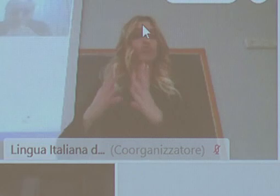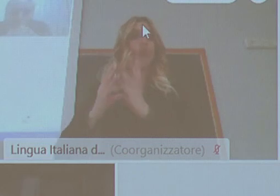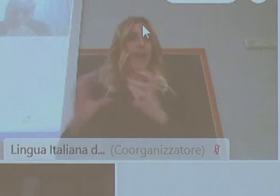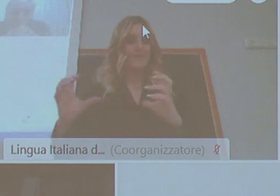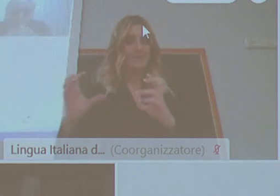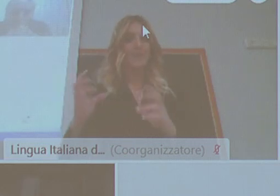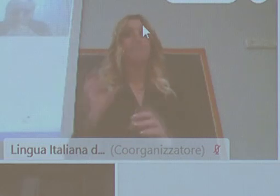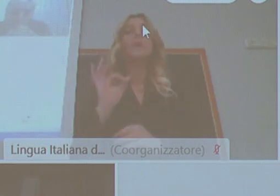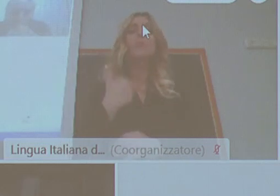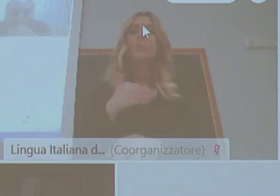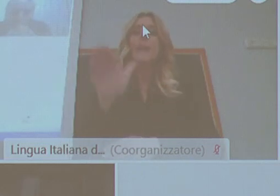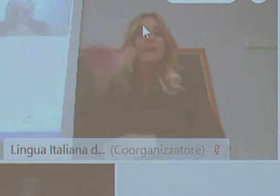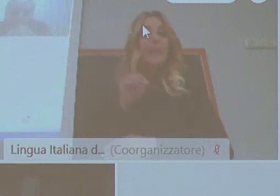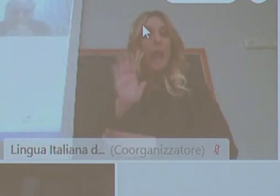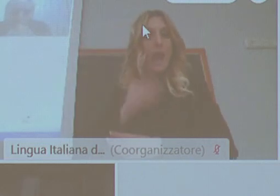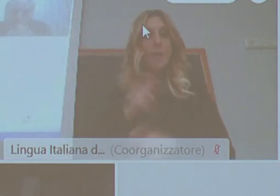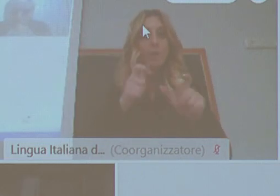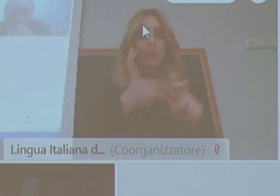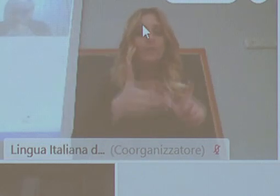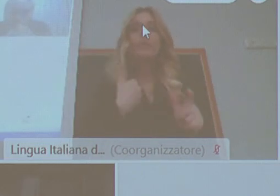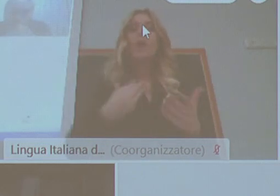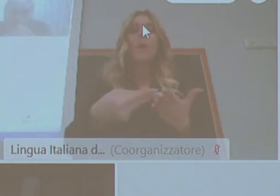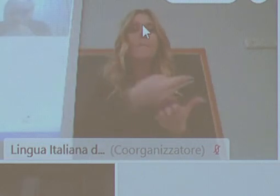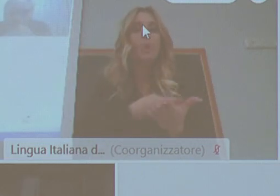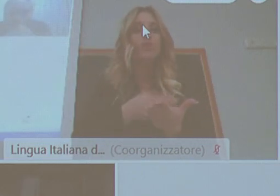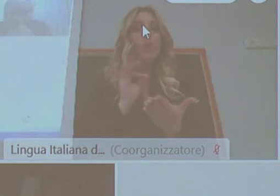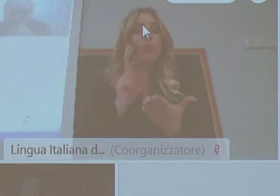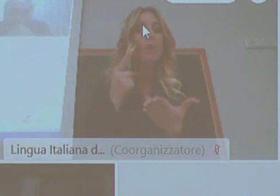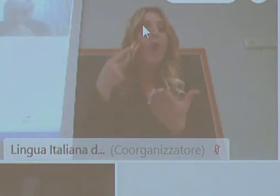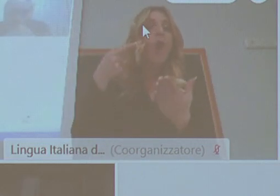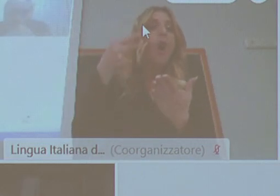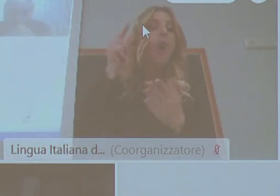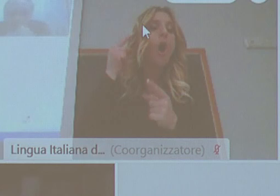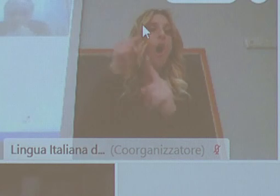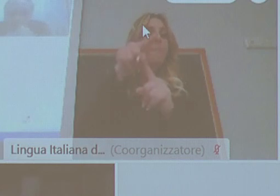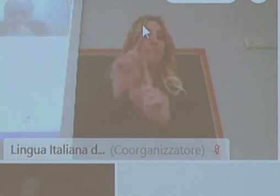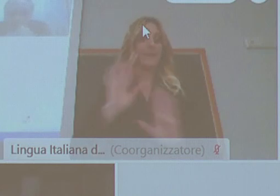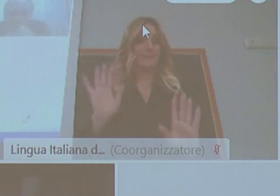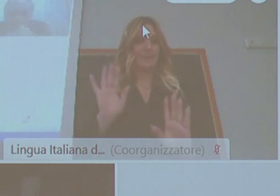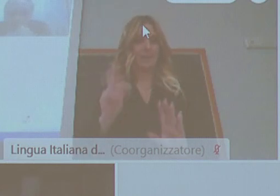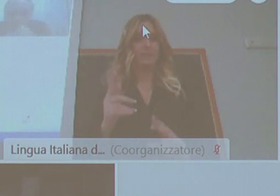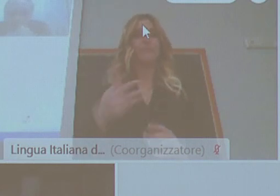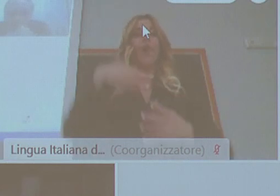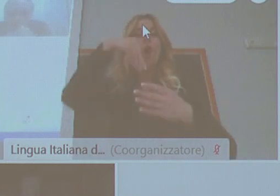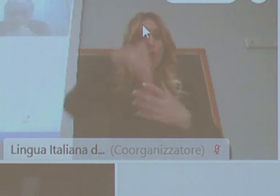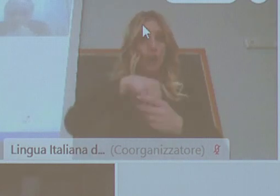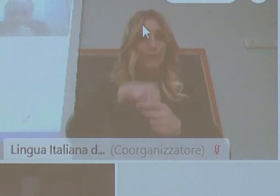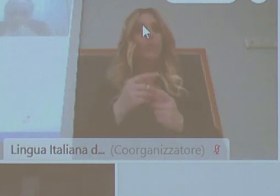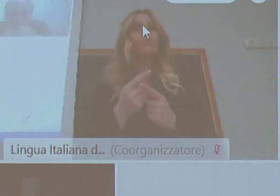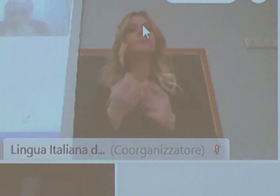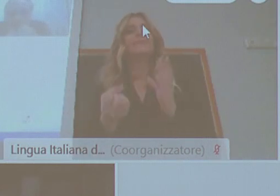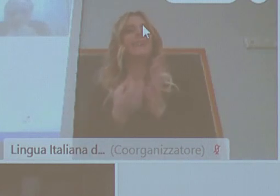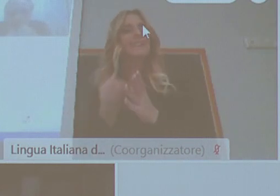saranno proprio chiamati a progettare obiettivi, contenuti, processi e risorse per